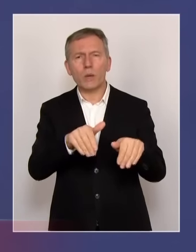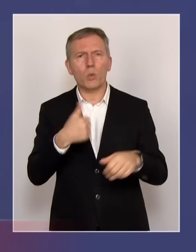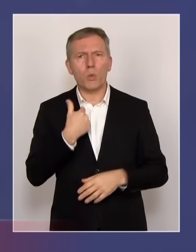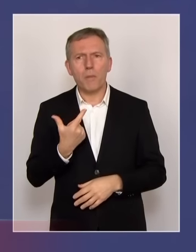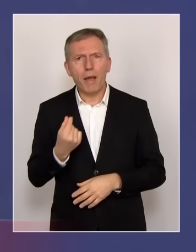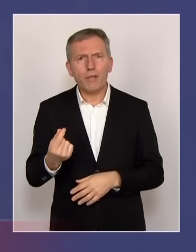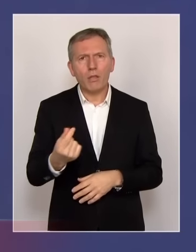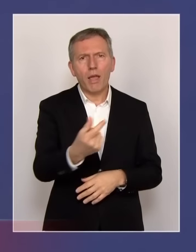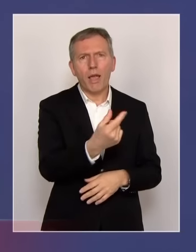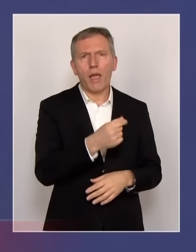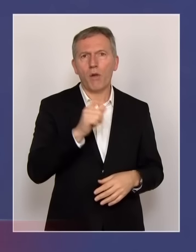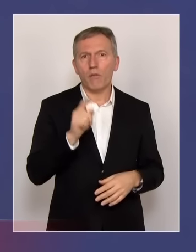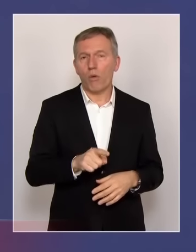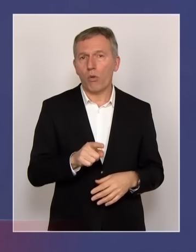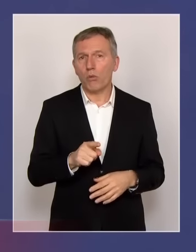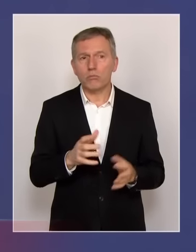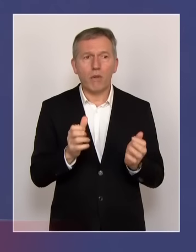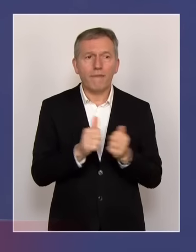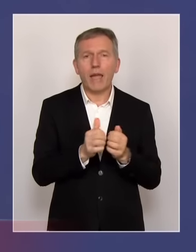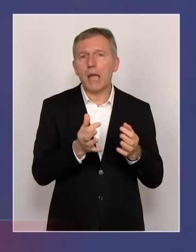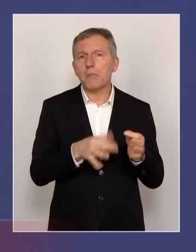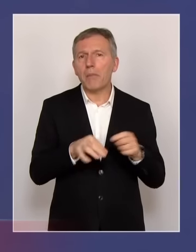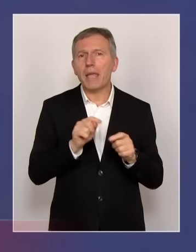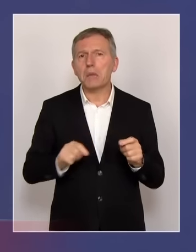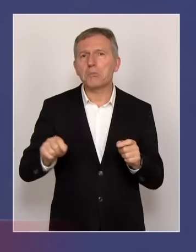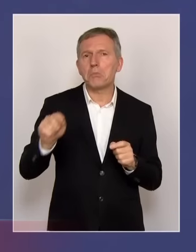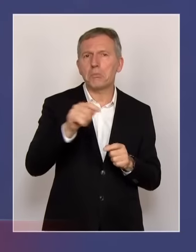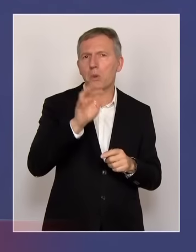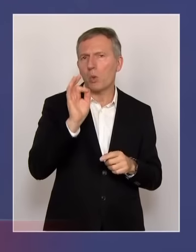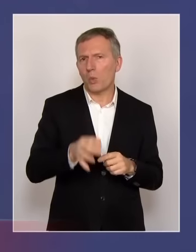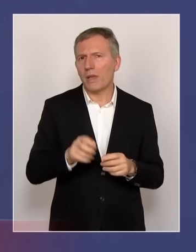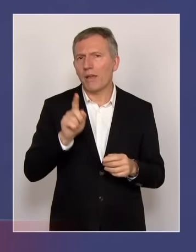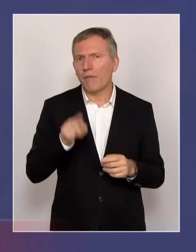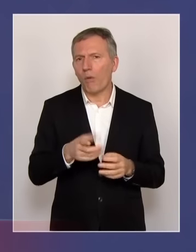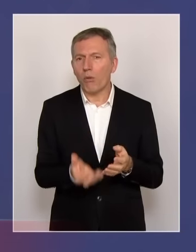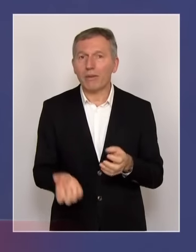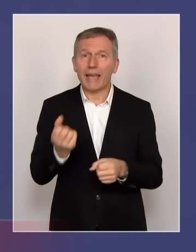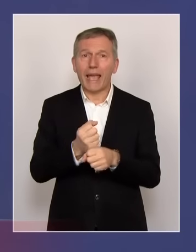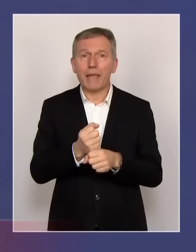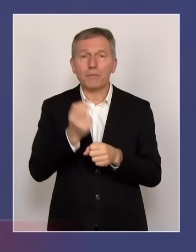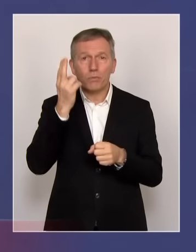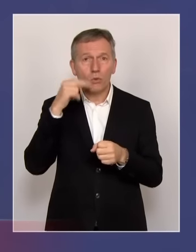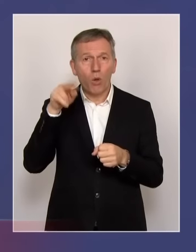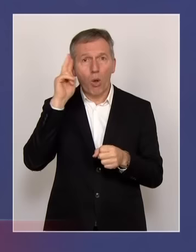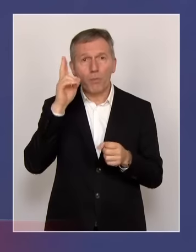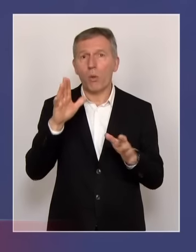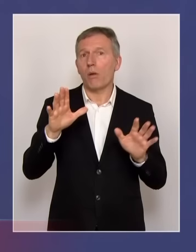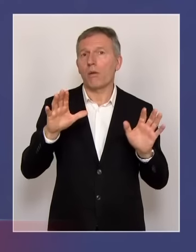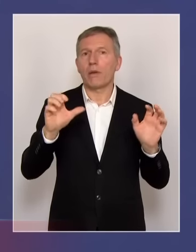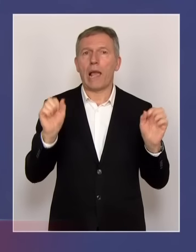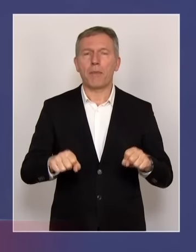partenariats avec les pays tiers. Oui, c'est-à-dire bâtir une Europe en capacité